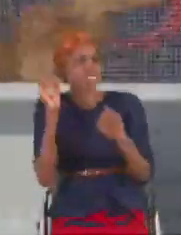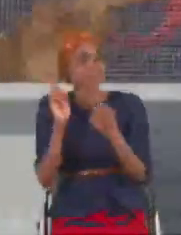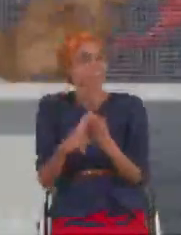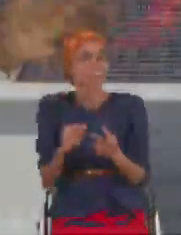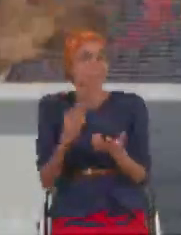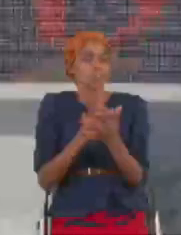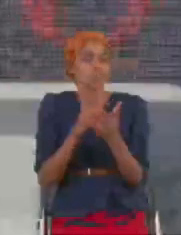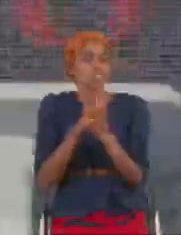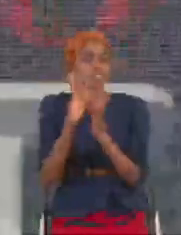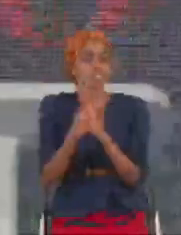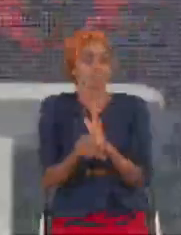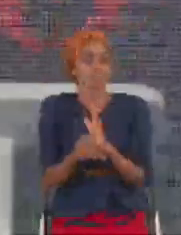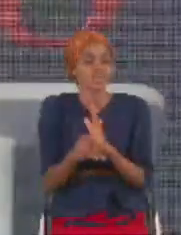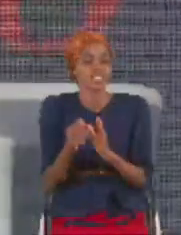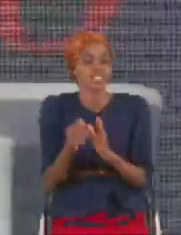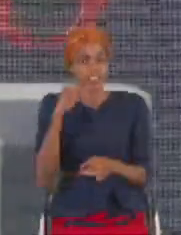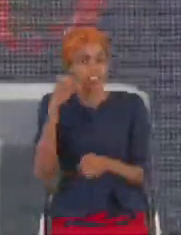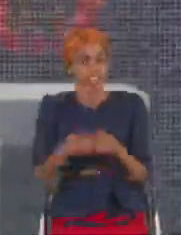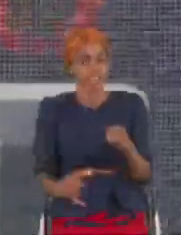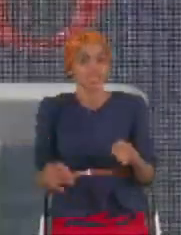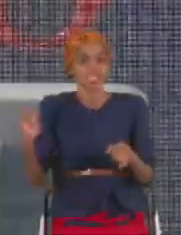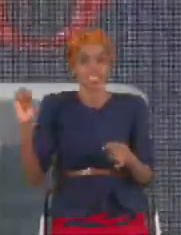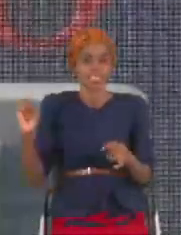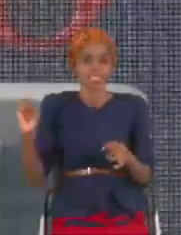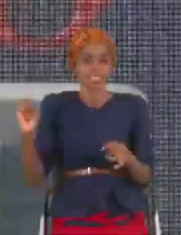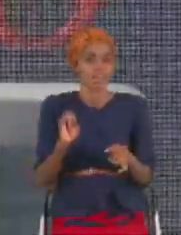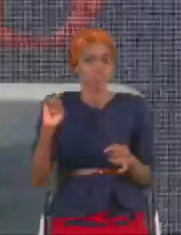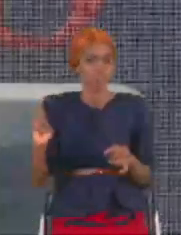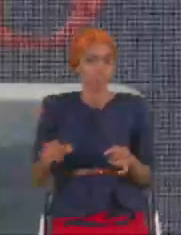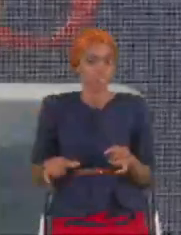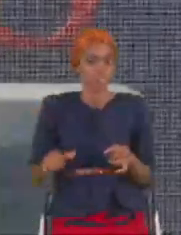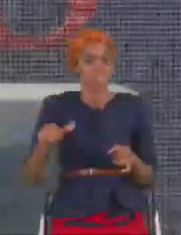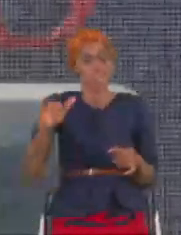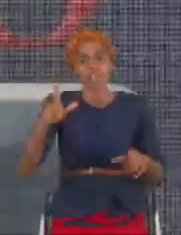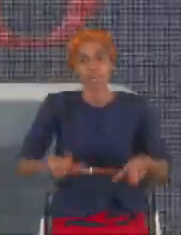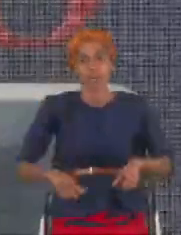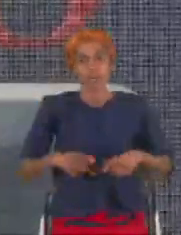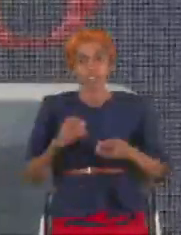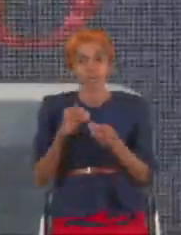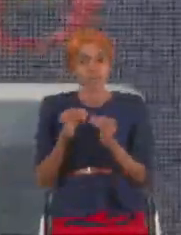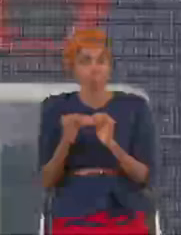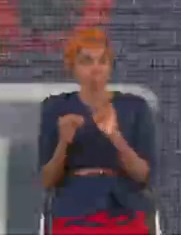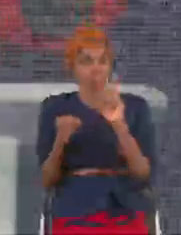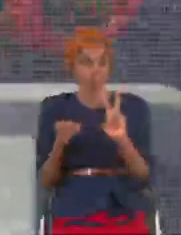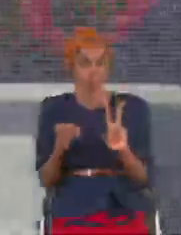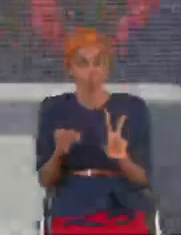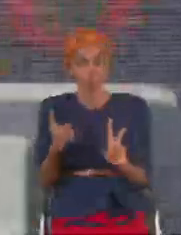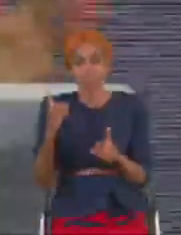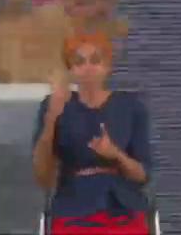tu te tais et prend fin la vie éternelle deuxièmement